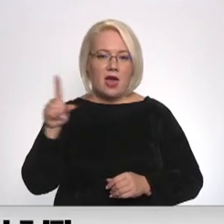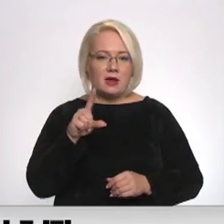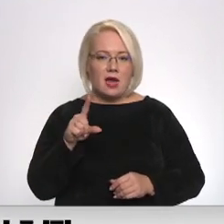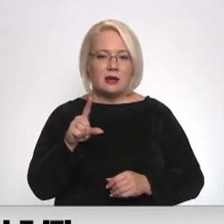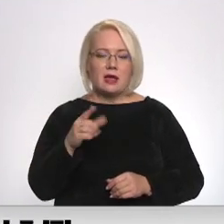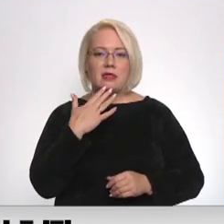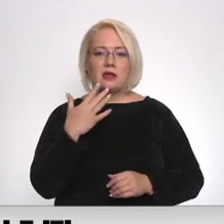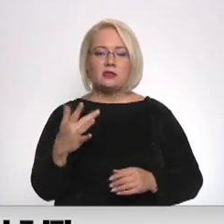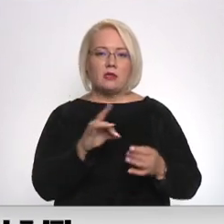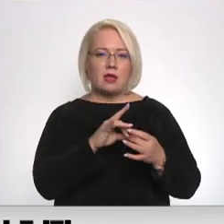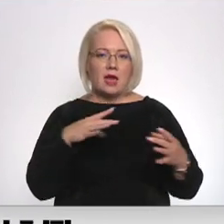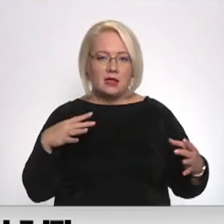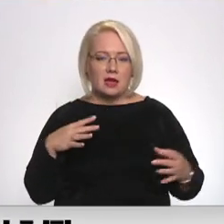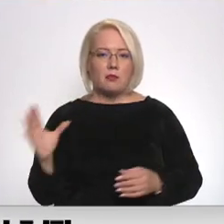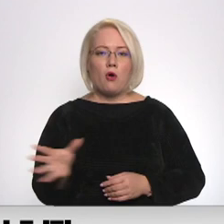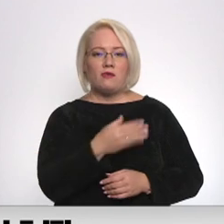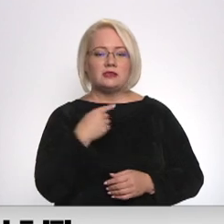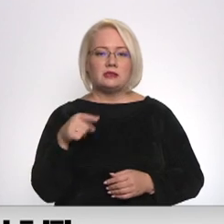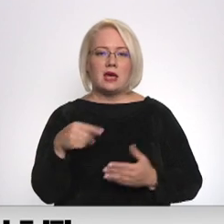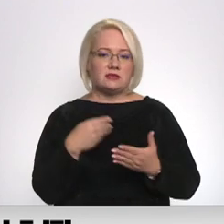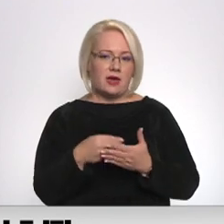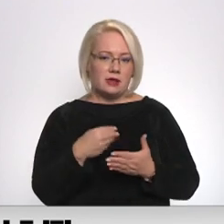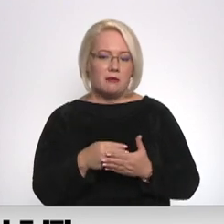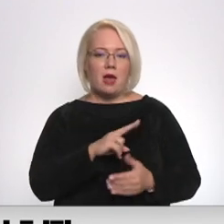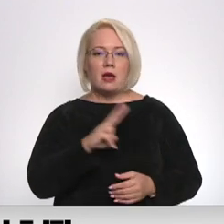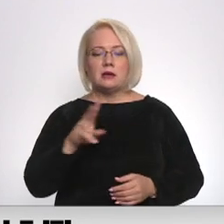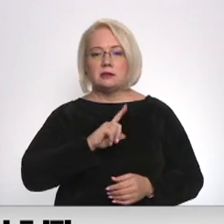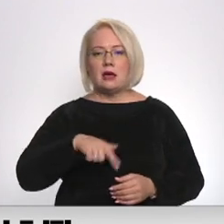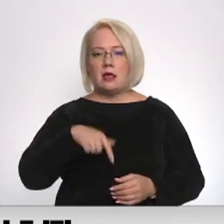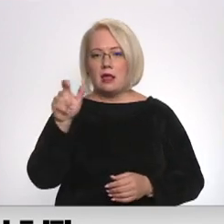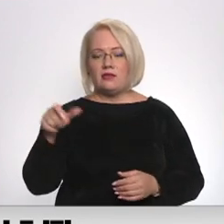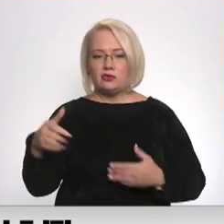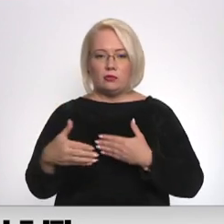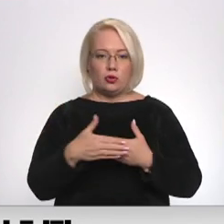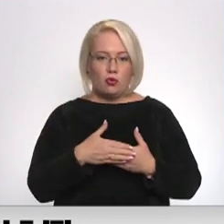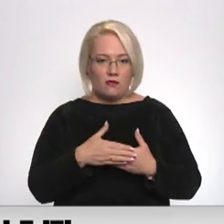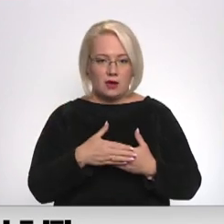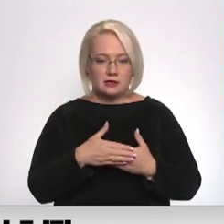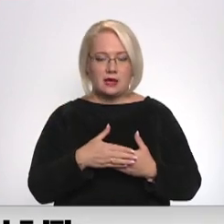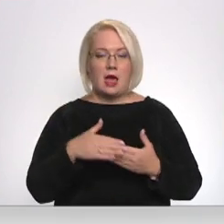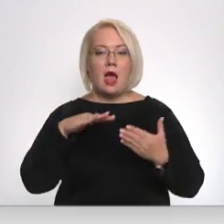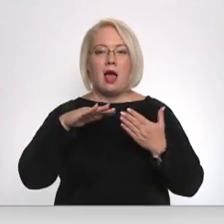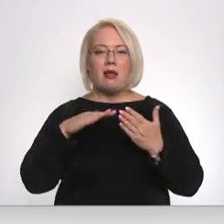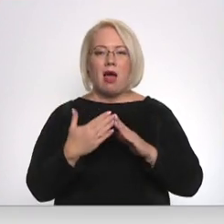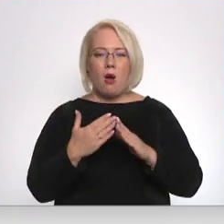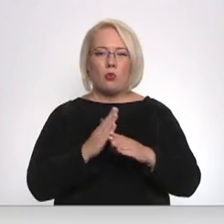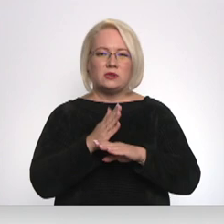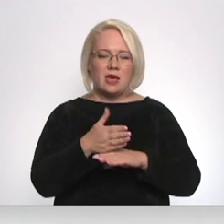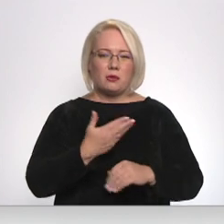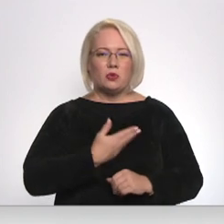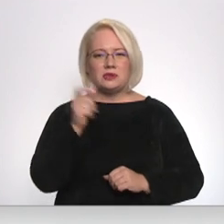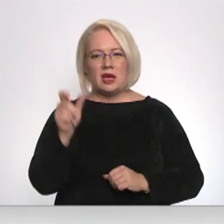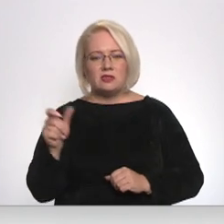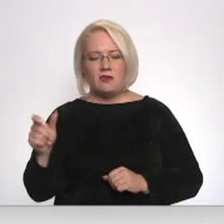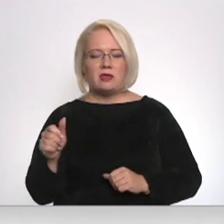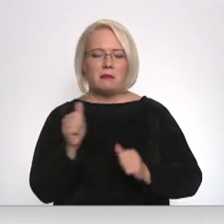nacionālā neatkarība un visas tās vērtības, kas latviešiem tos visits. Vēlētāji lauku ciematos gan